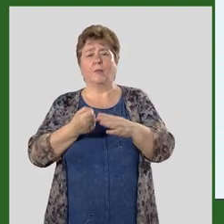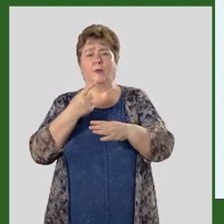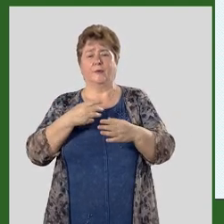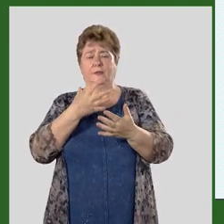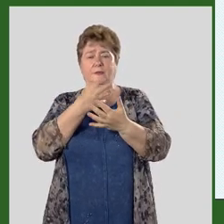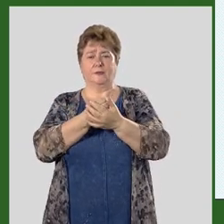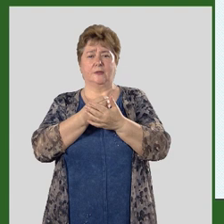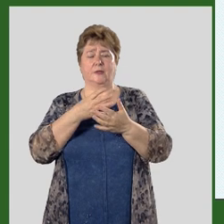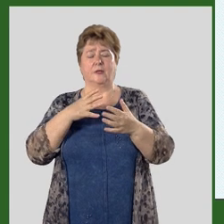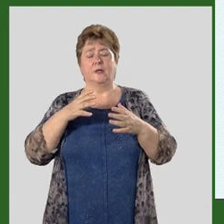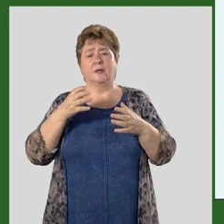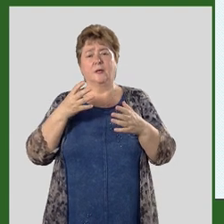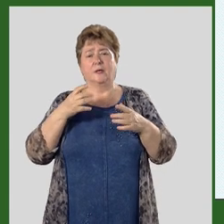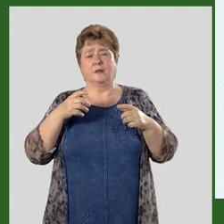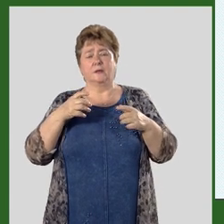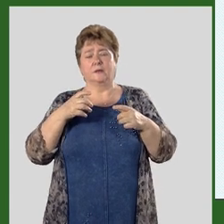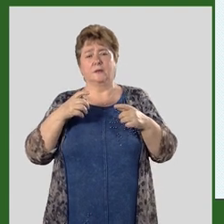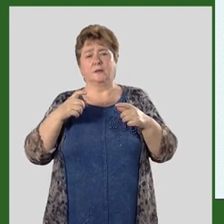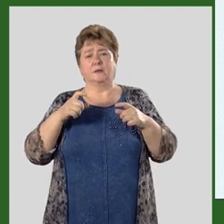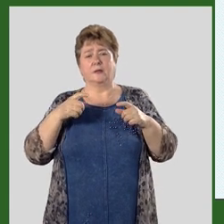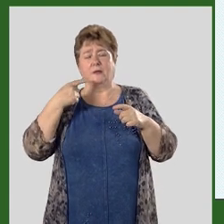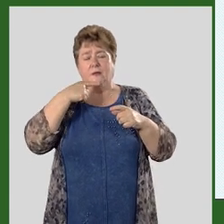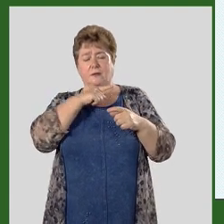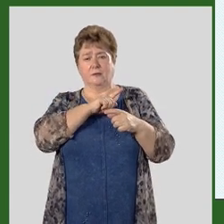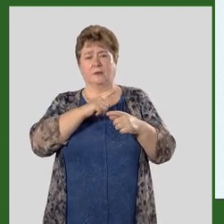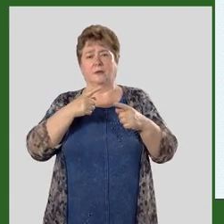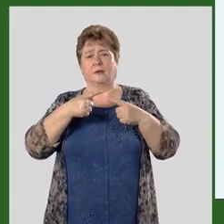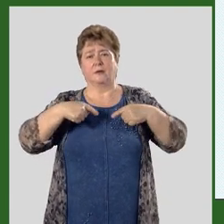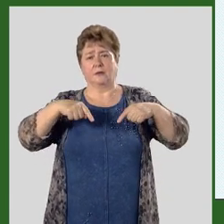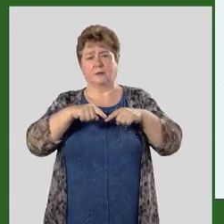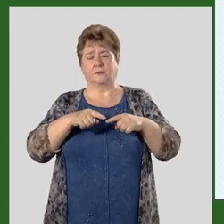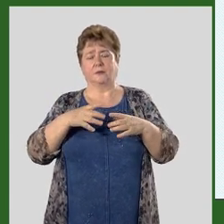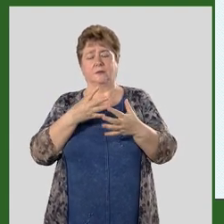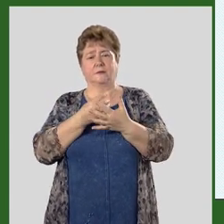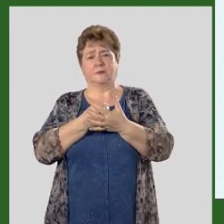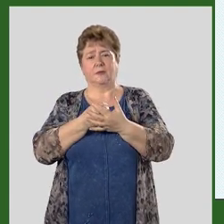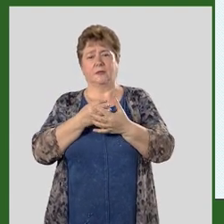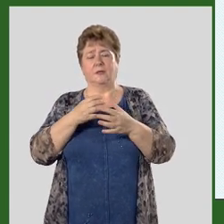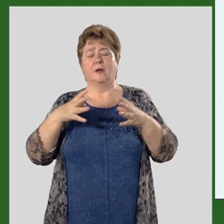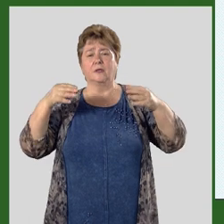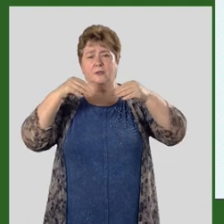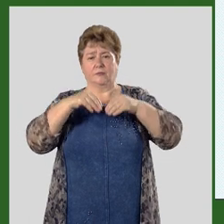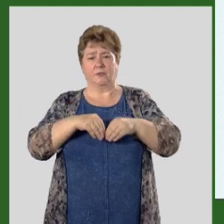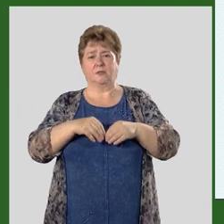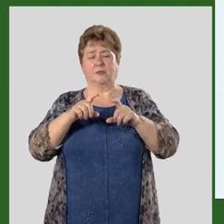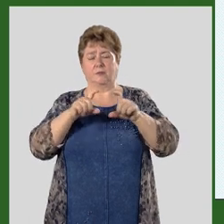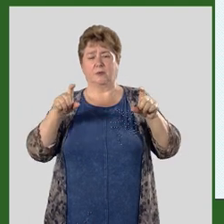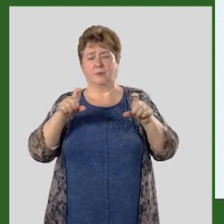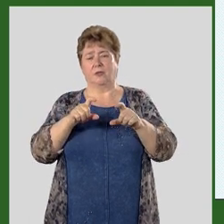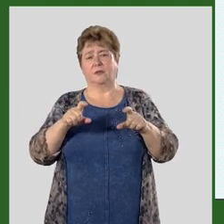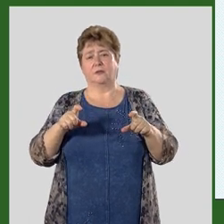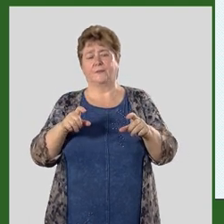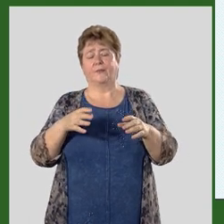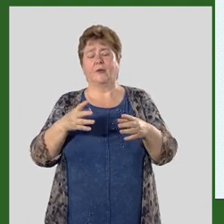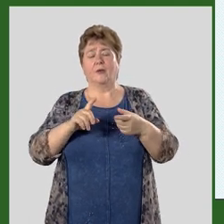форма собственности, различные экономические организации, совместные предприятия. В